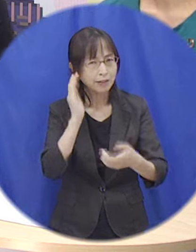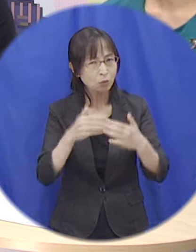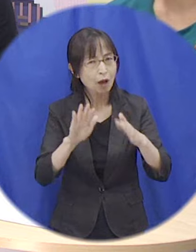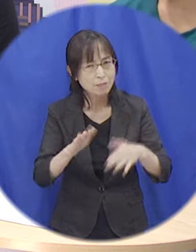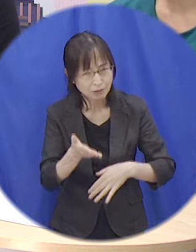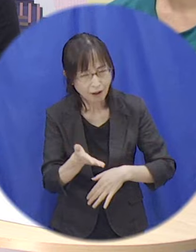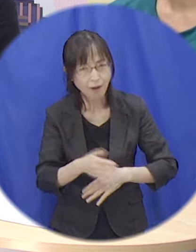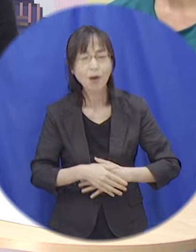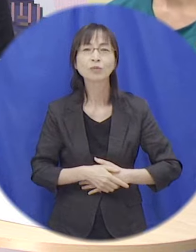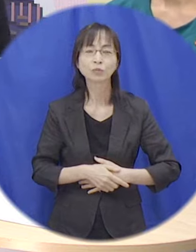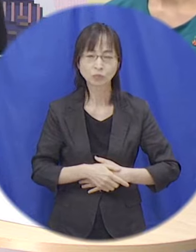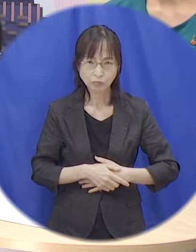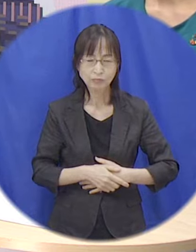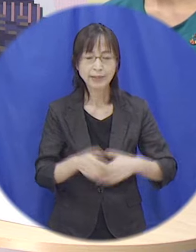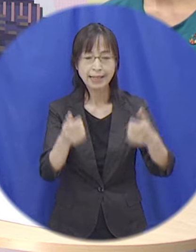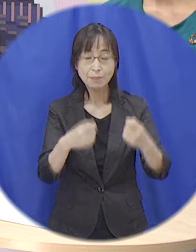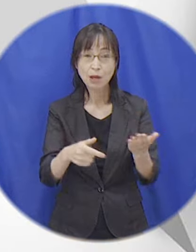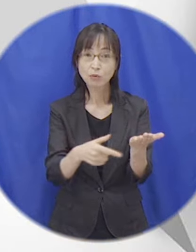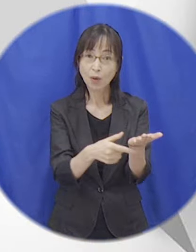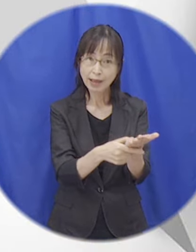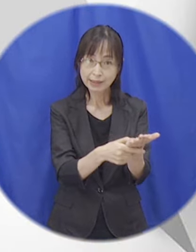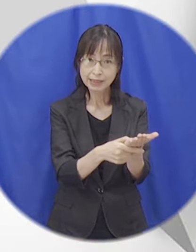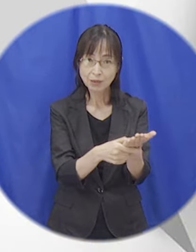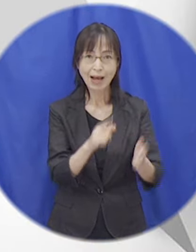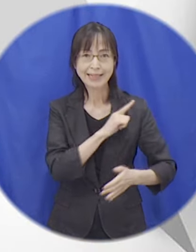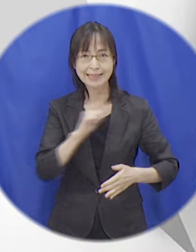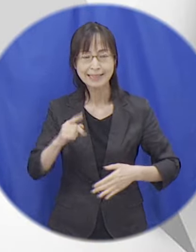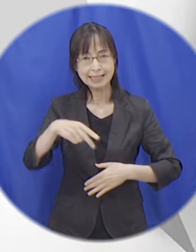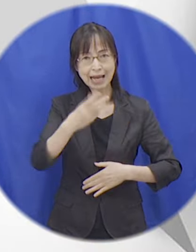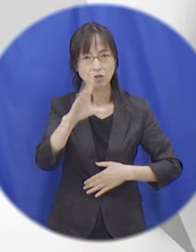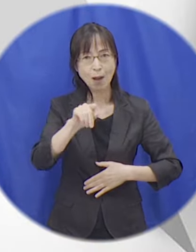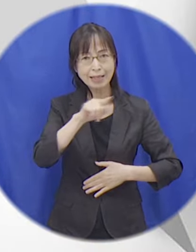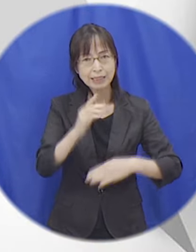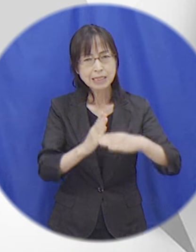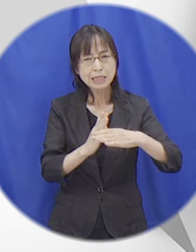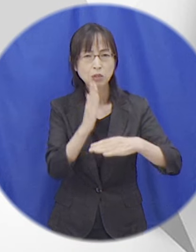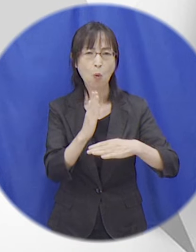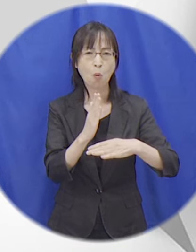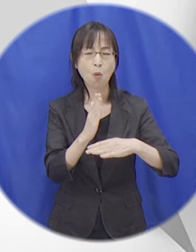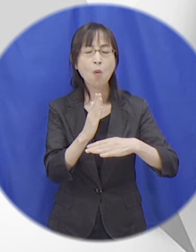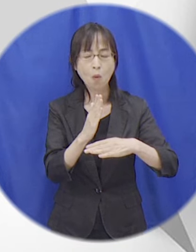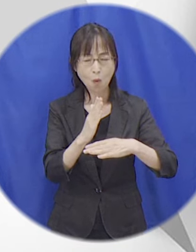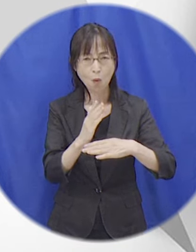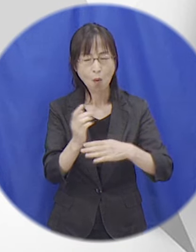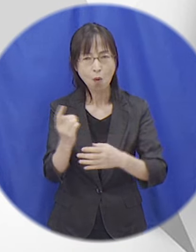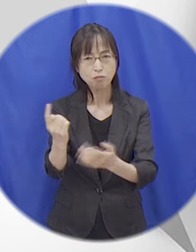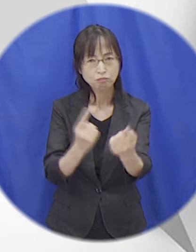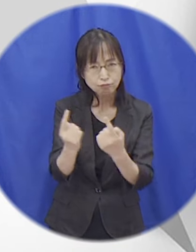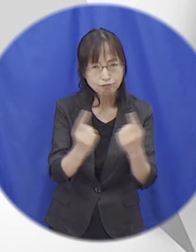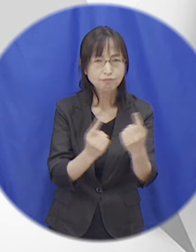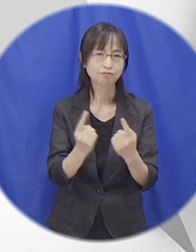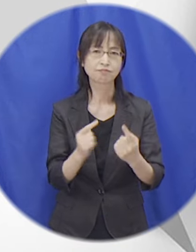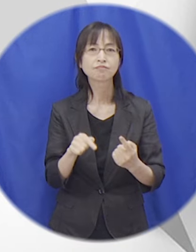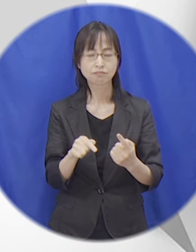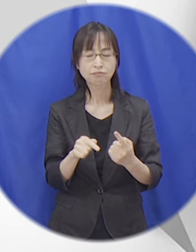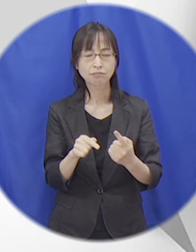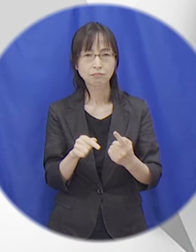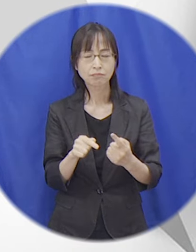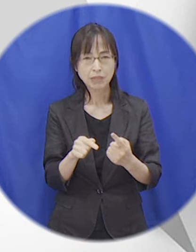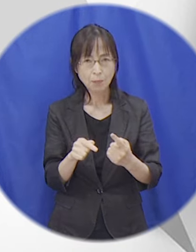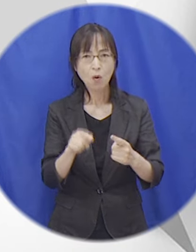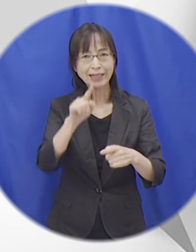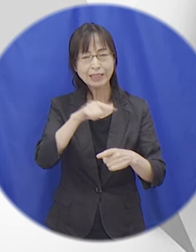ていますよね。 はい、池袋駅は1日200万人を超える、利用者を抱える一方で、人の流